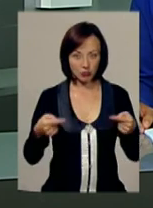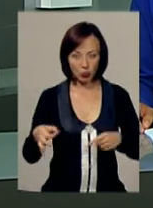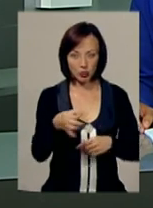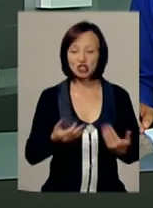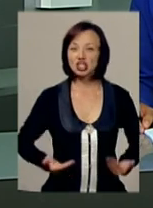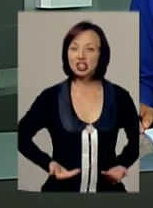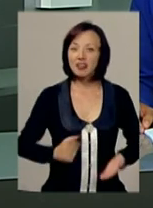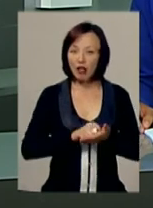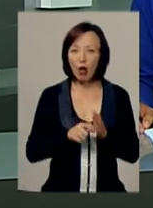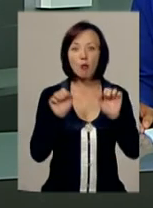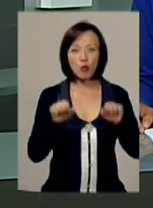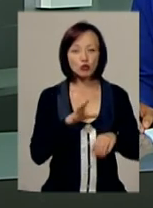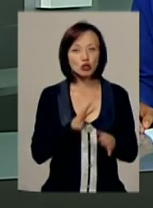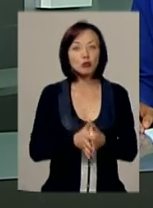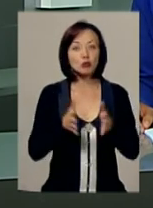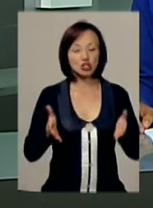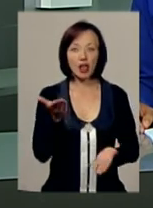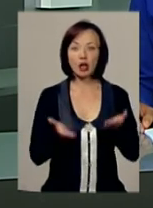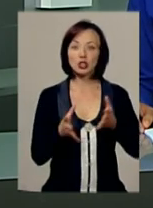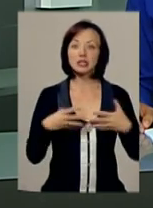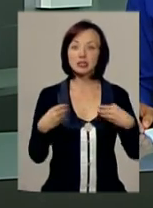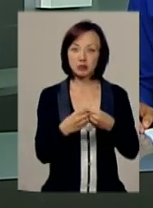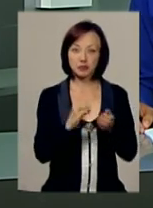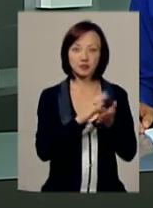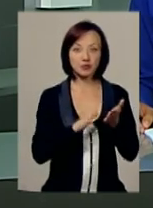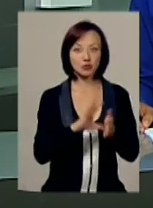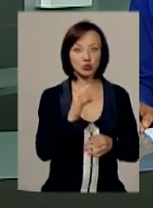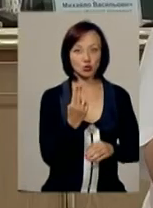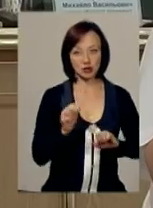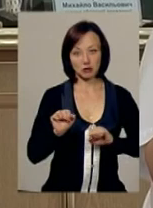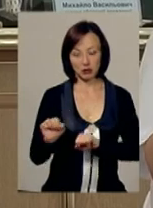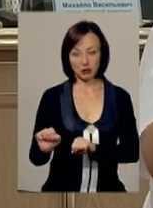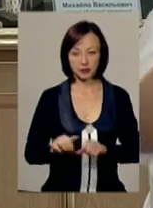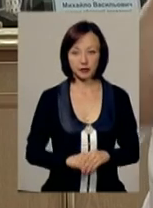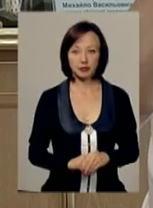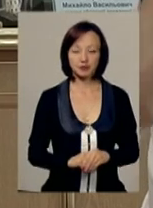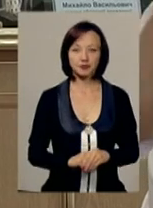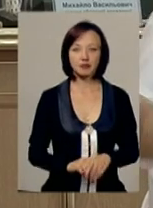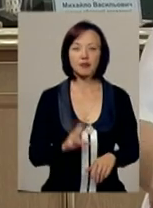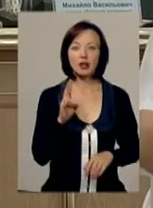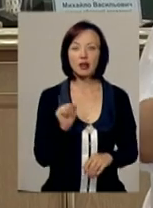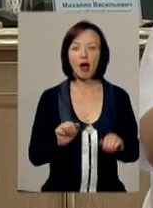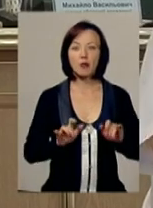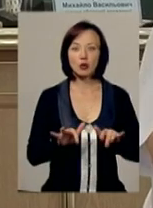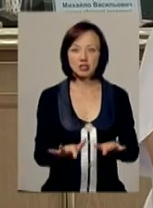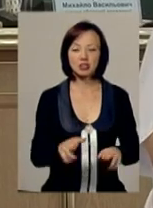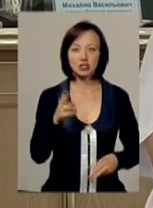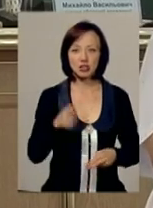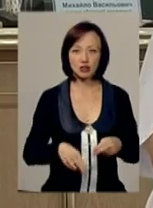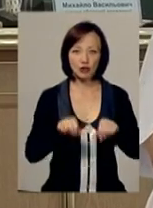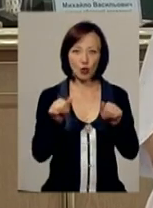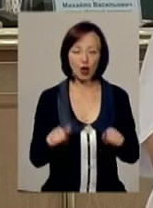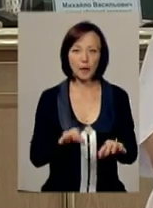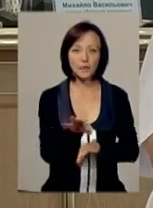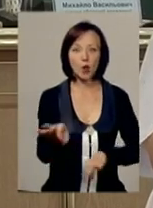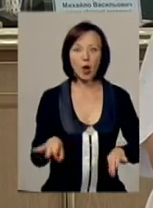бути і більше, якщо сім'ї загиблих стануть на облік у соцзахист. На процес закінчення формування проєкту